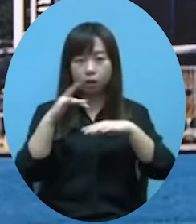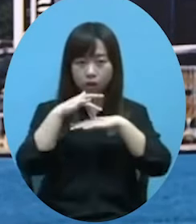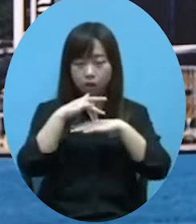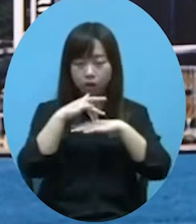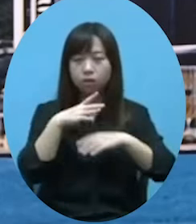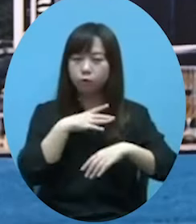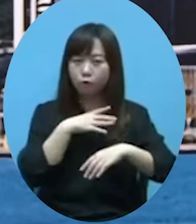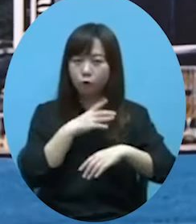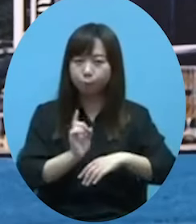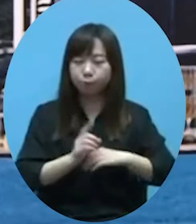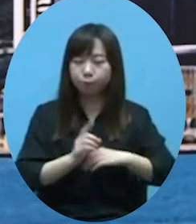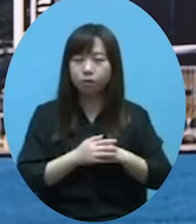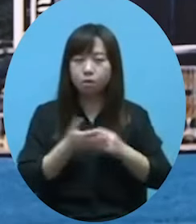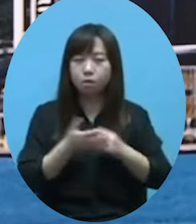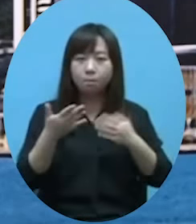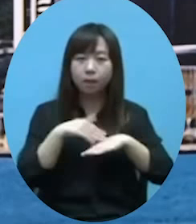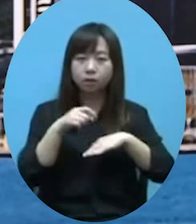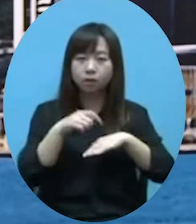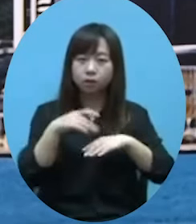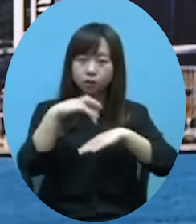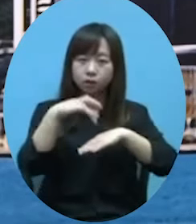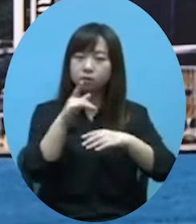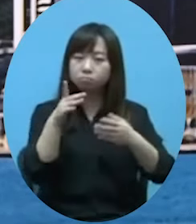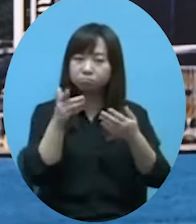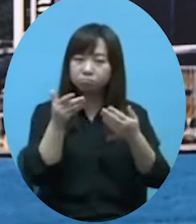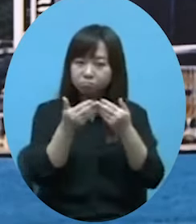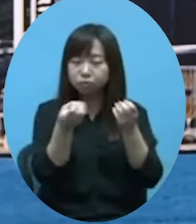觸的情況就是大家平時有沒有一些接觸